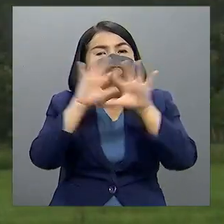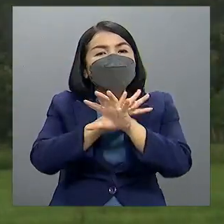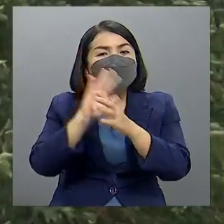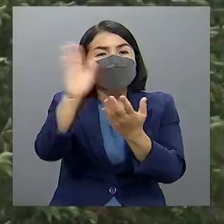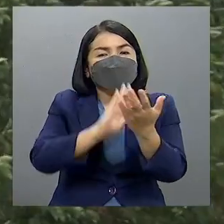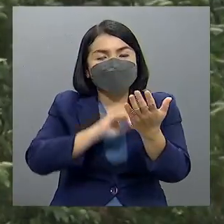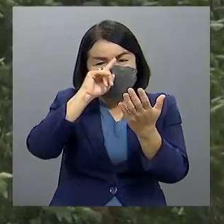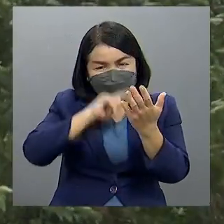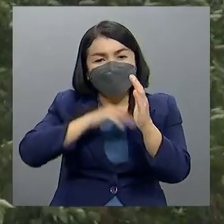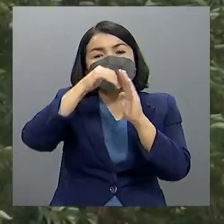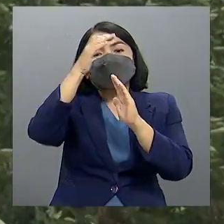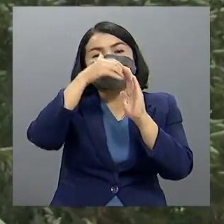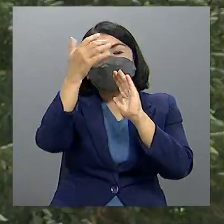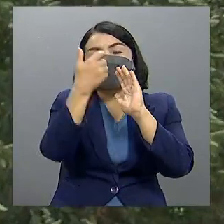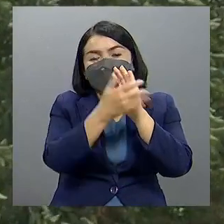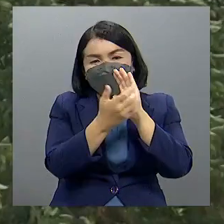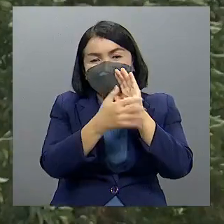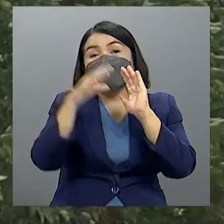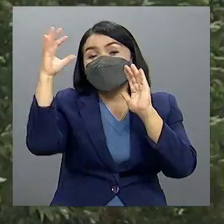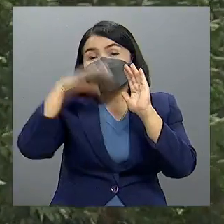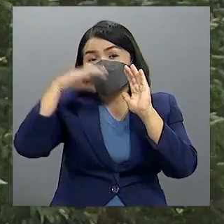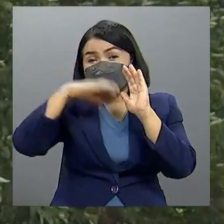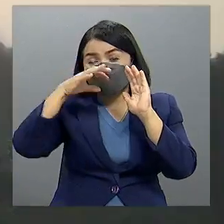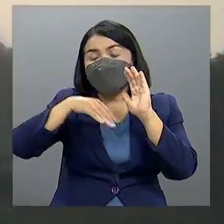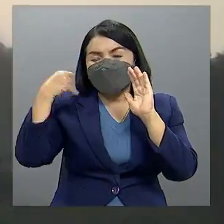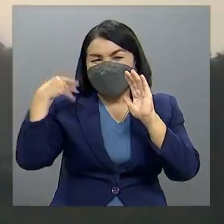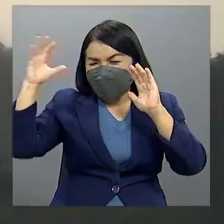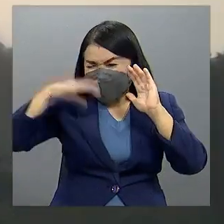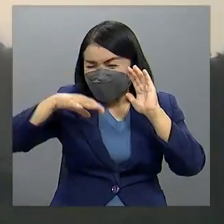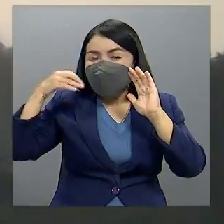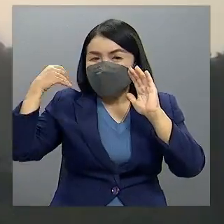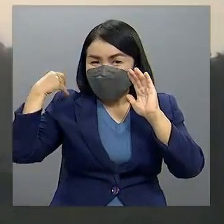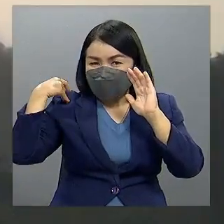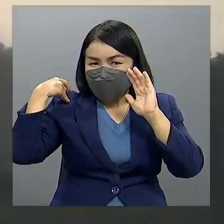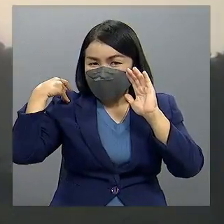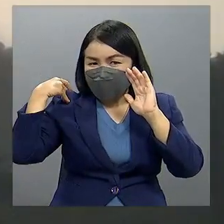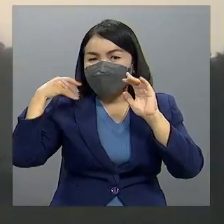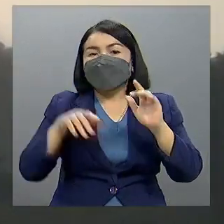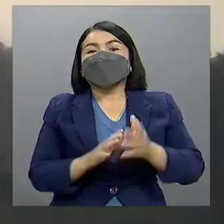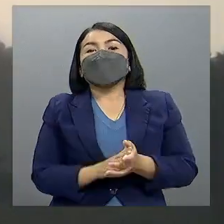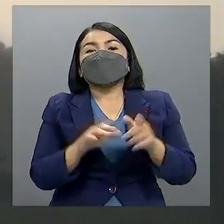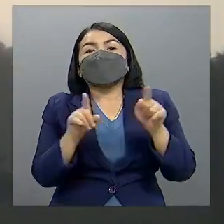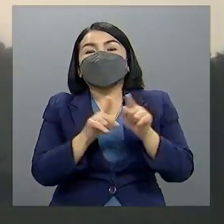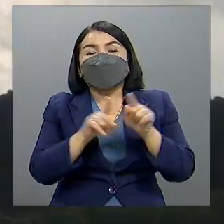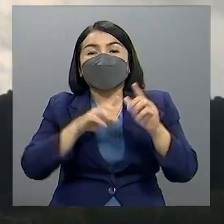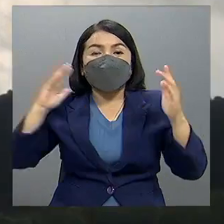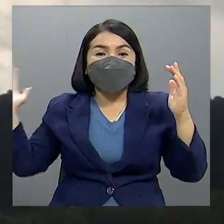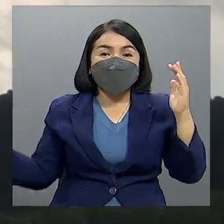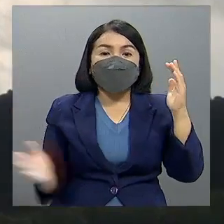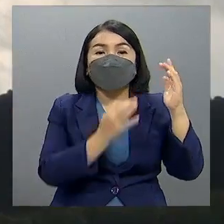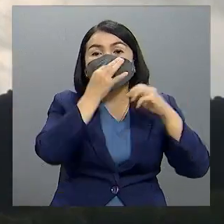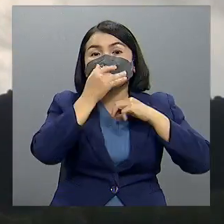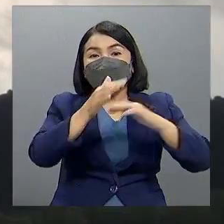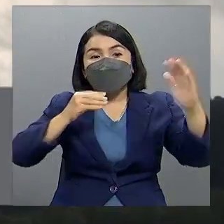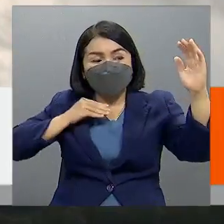ตะวันออกเฉียงเหนือมีฝนตกหนักในบางแห่งขณะที่มรสุมตะวันตกเฉียงใต้กำลังแรงพัดปกคลุมทะเลอันดามันภาคใต้และ